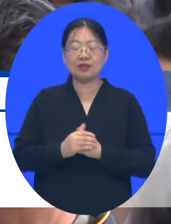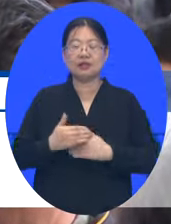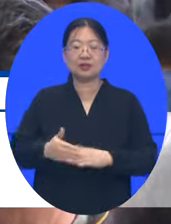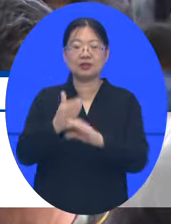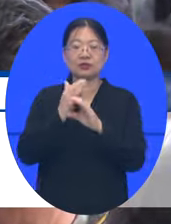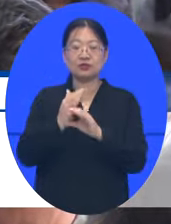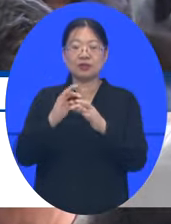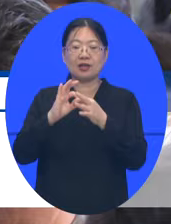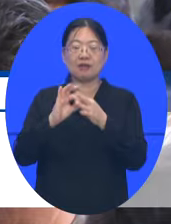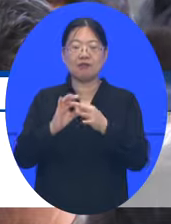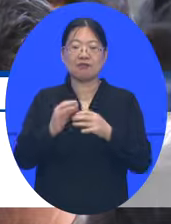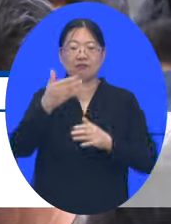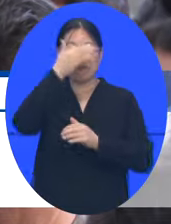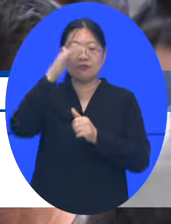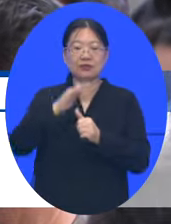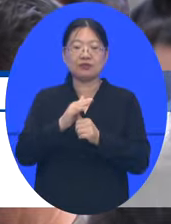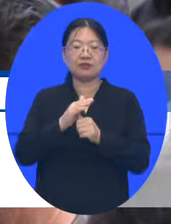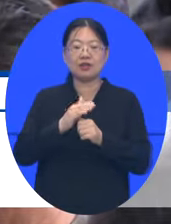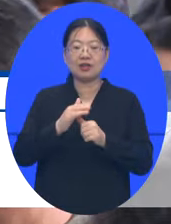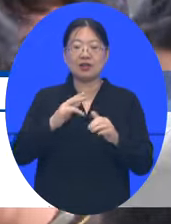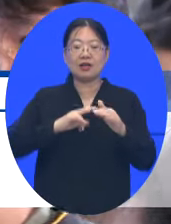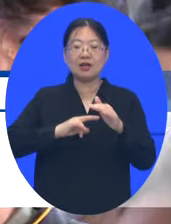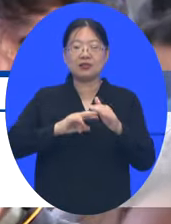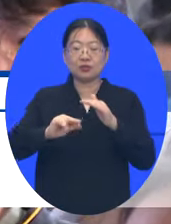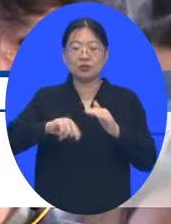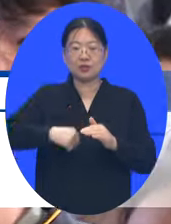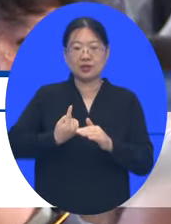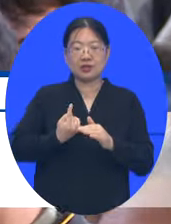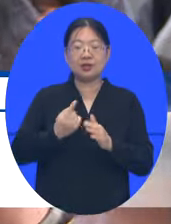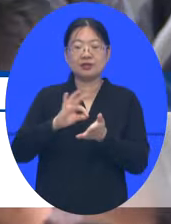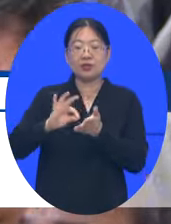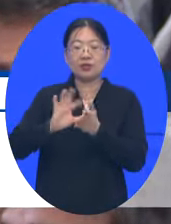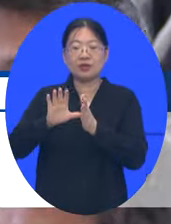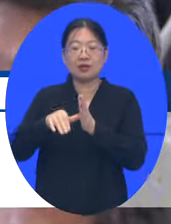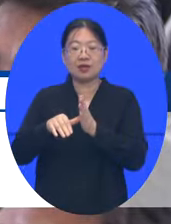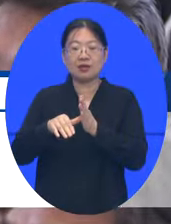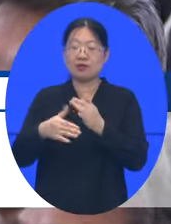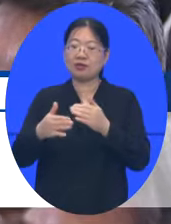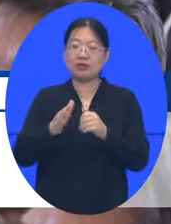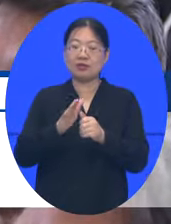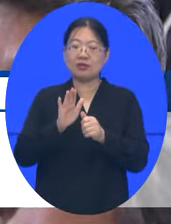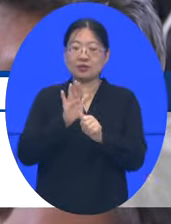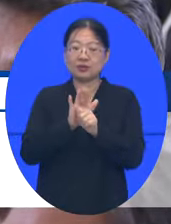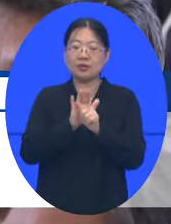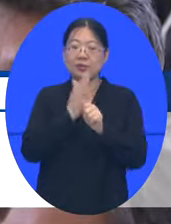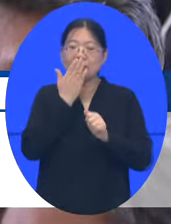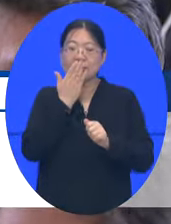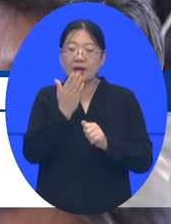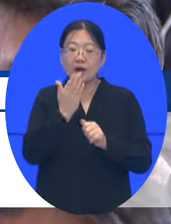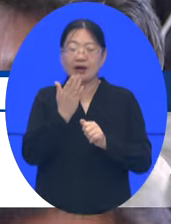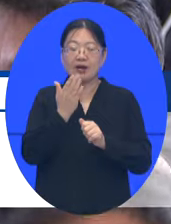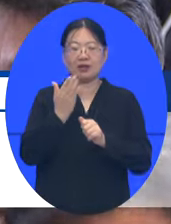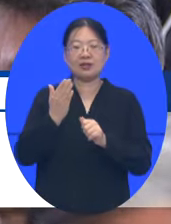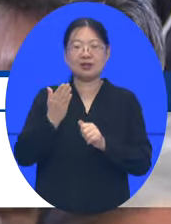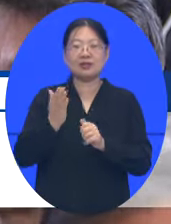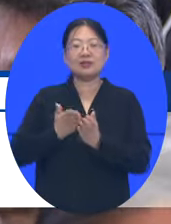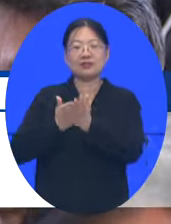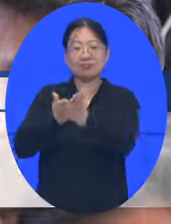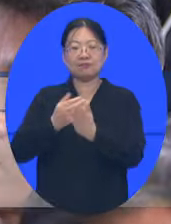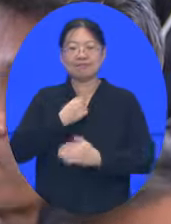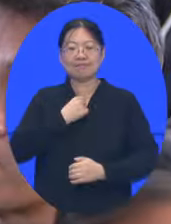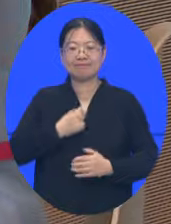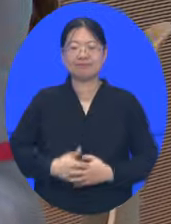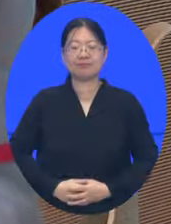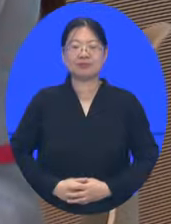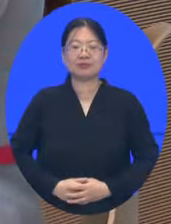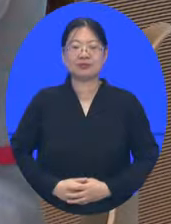진행이 되고 있는데요. 관련해서 청소년이 전철을 단독으로 이용할 경우에도 지원이 될 수 있도록 좀 신경 써주실 수 있으신지 질문 드리고